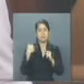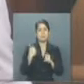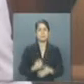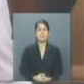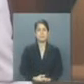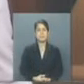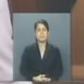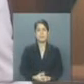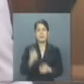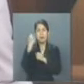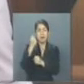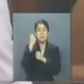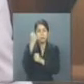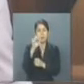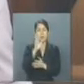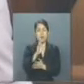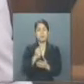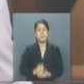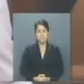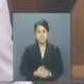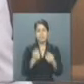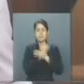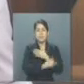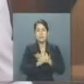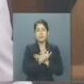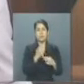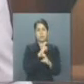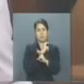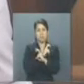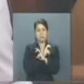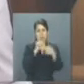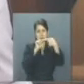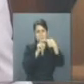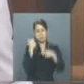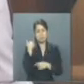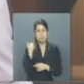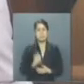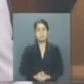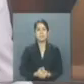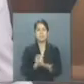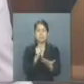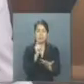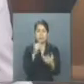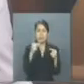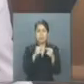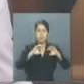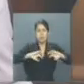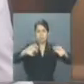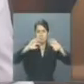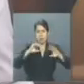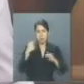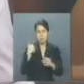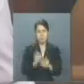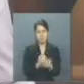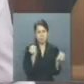การประท้วงในอียิปต์ยืดเยื้อเข้าสู่วันที่5โดยมีการประท้วงล่าสุดนั้นมีการหยิบยกประเด็นที่เจ้าหน้าที่รัฐใช้ความรุนแรงกับผู้ประท้วงหญิงซึ่ง